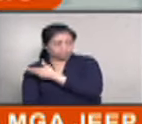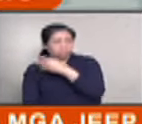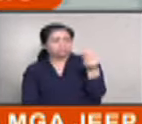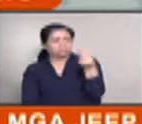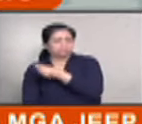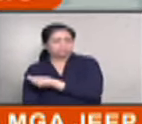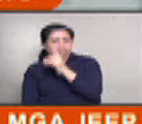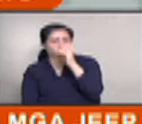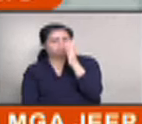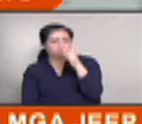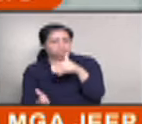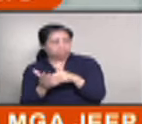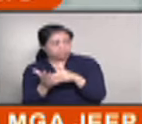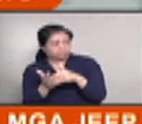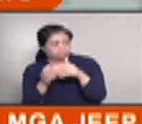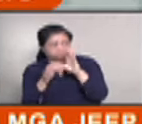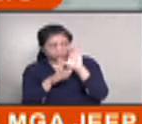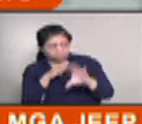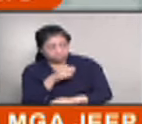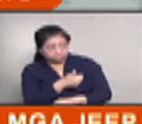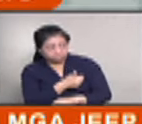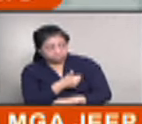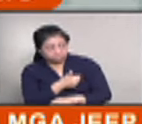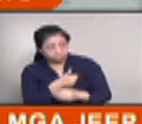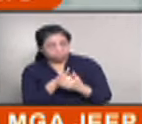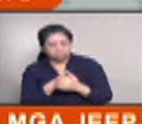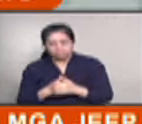ibigay na po yung 150,000 buo. Tama, sir?